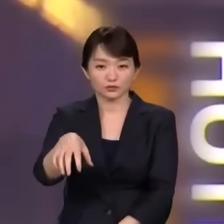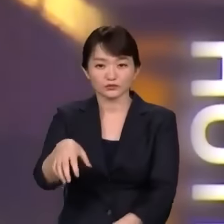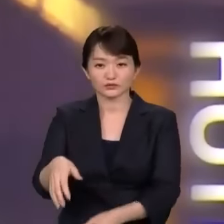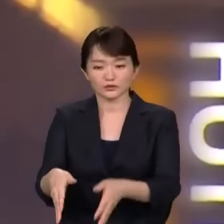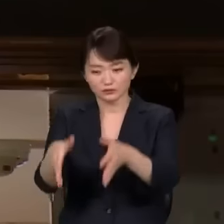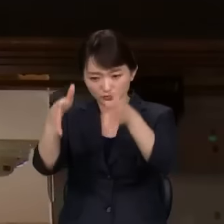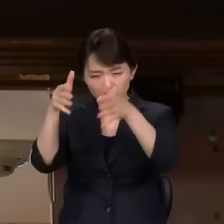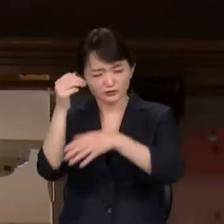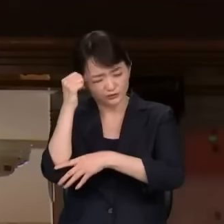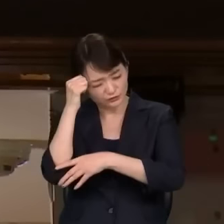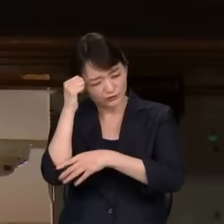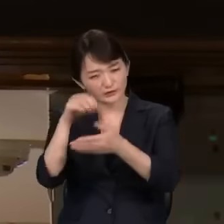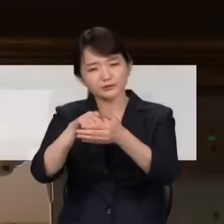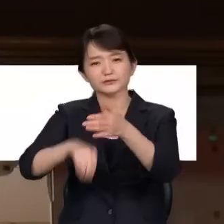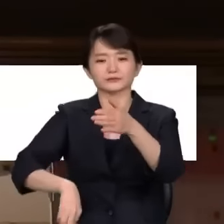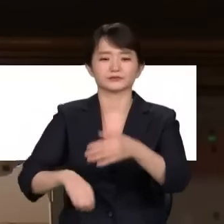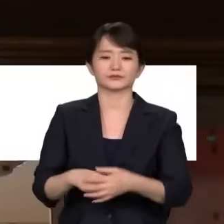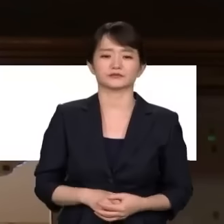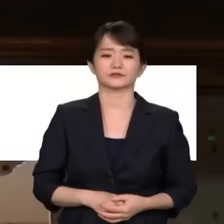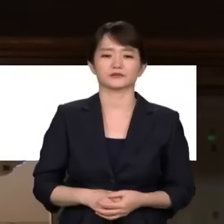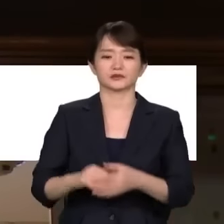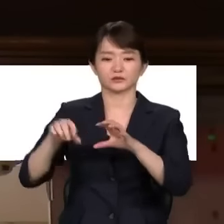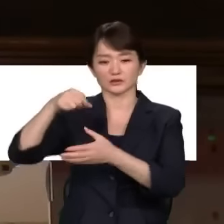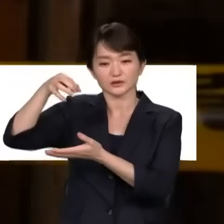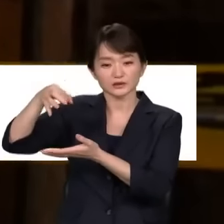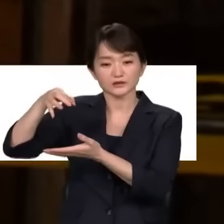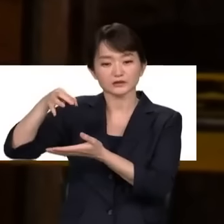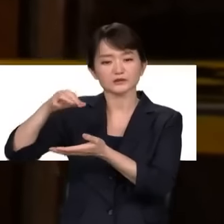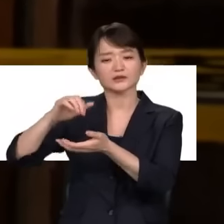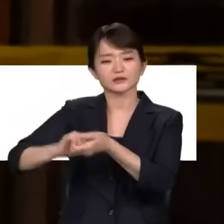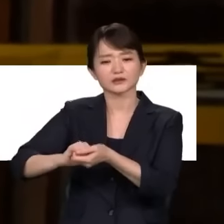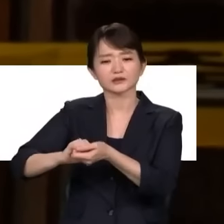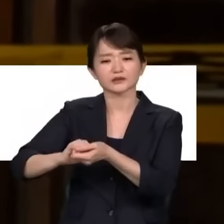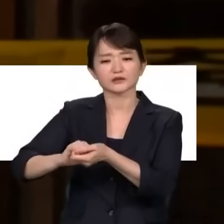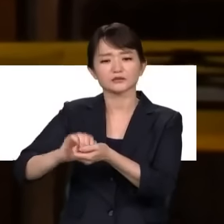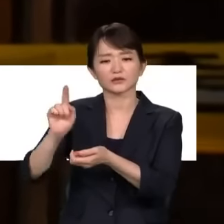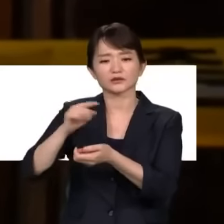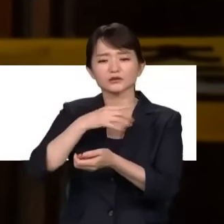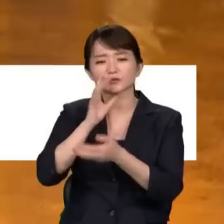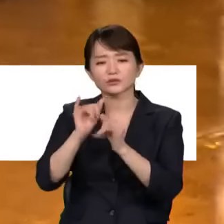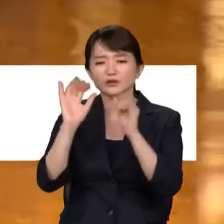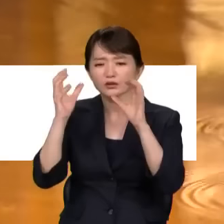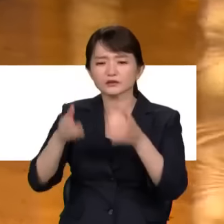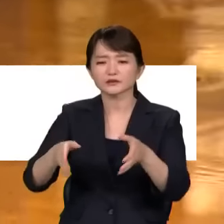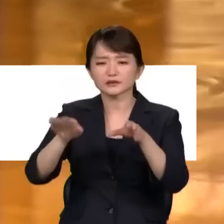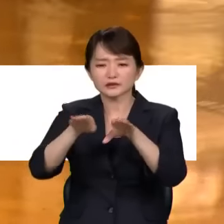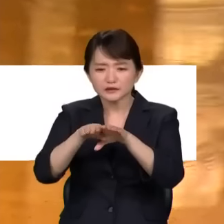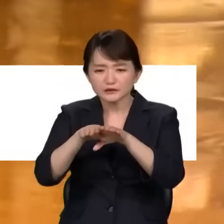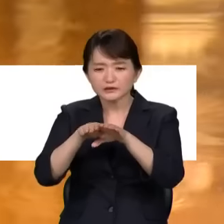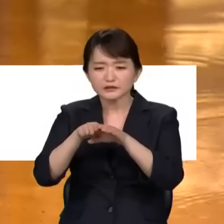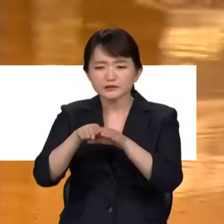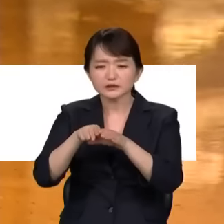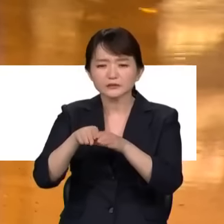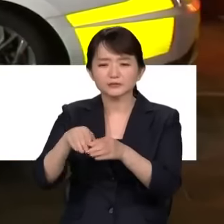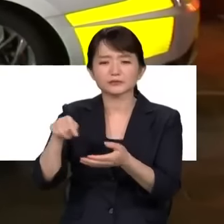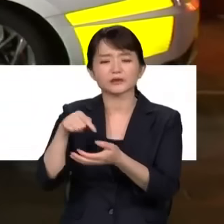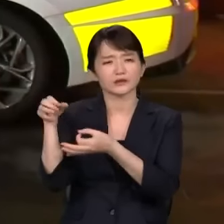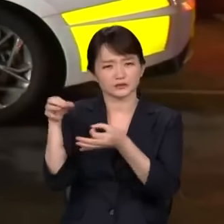제외됐습니다. 국가 예산이라는 것도 한정적인데 최소한으로 이제 노유자 시설하고 피난약자 시설 요 정도로만 했던 것